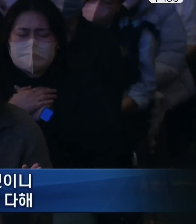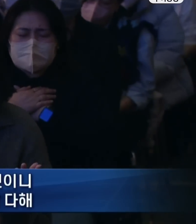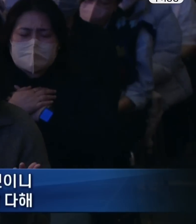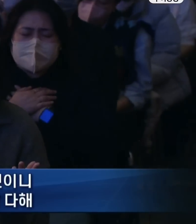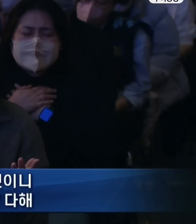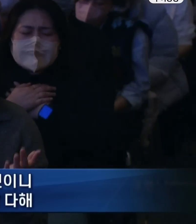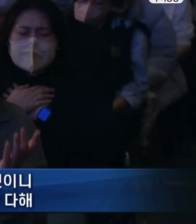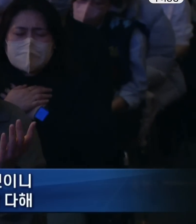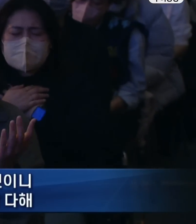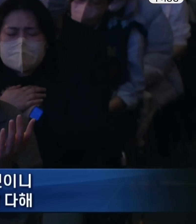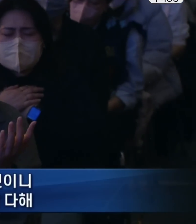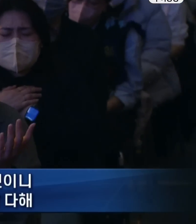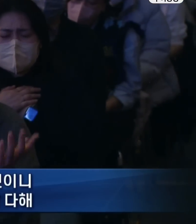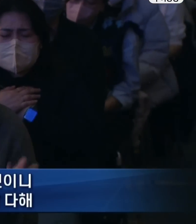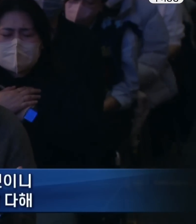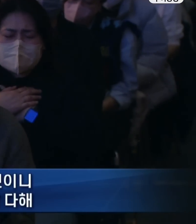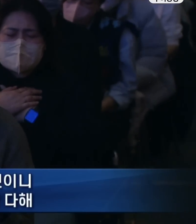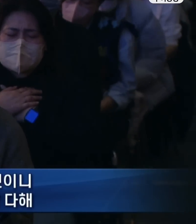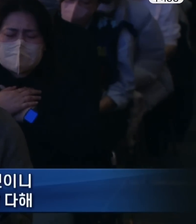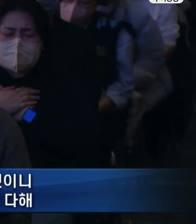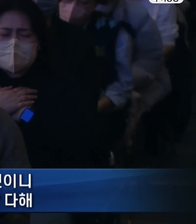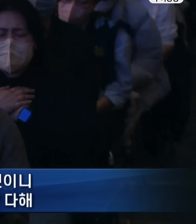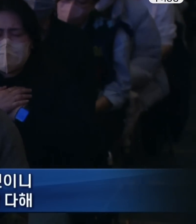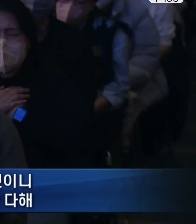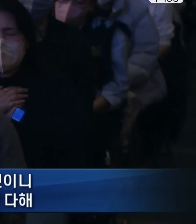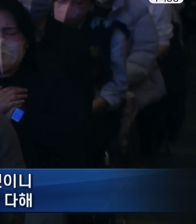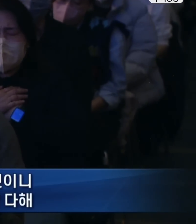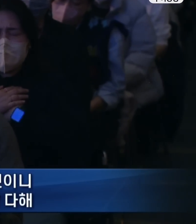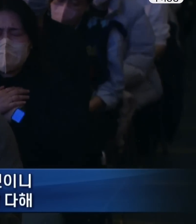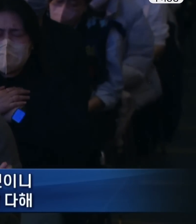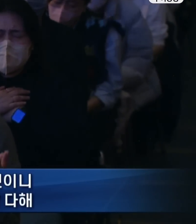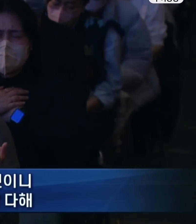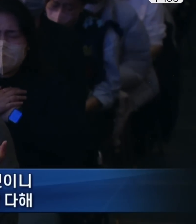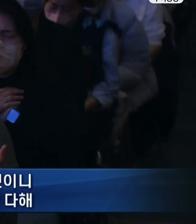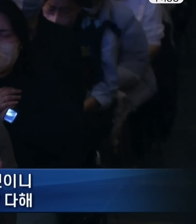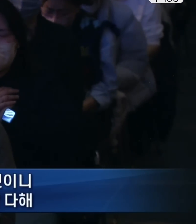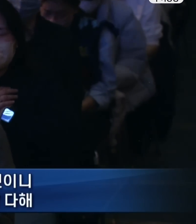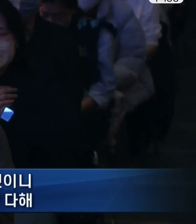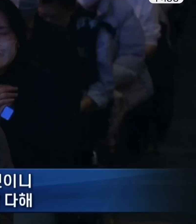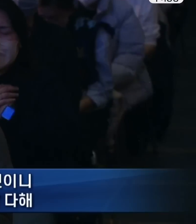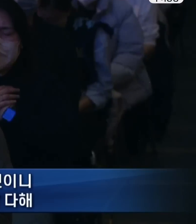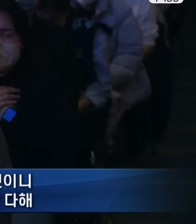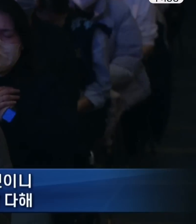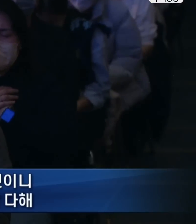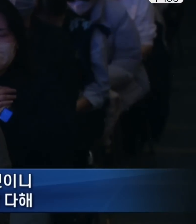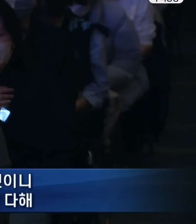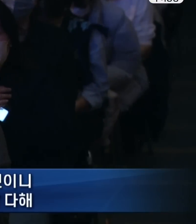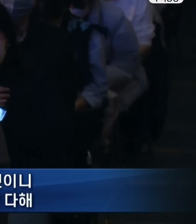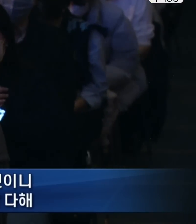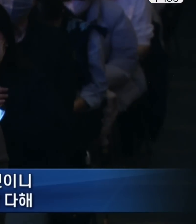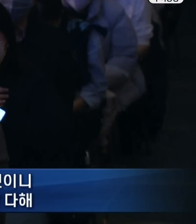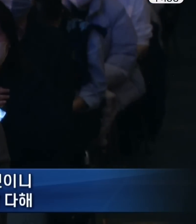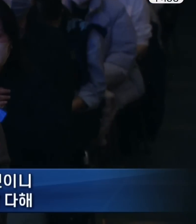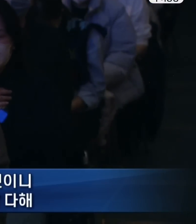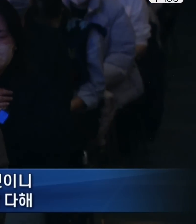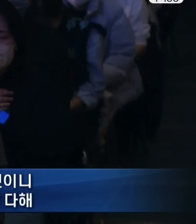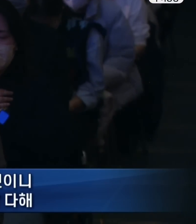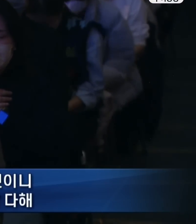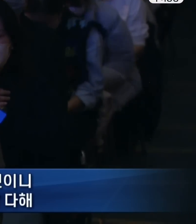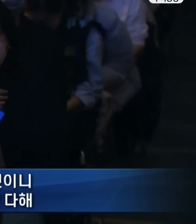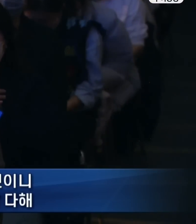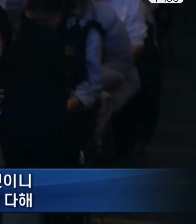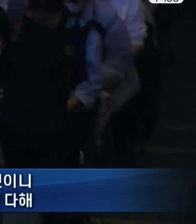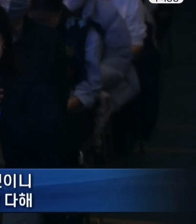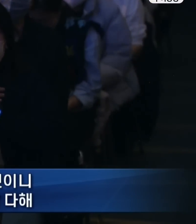하는 영광스러운 모습으로 주님을 만날 수 있도록 도와주시고 주님을 만나는 그날에 주님께서 우리의